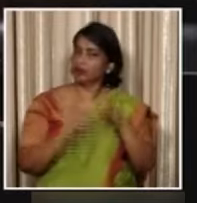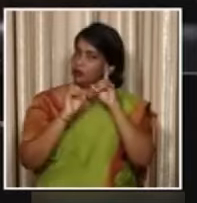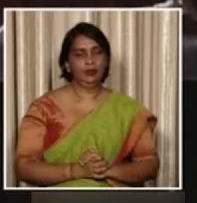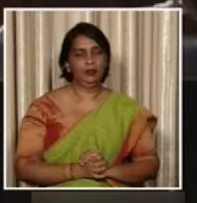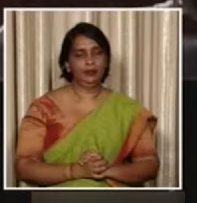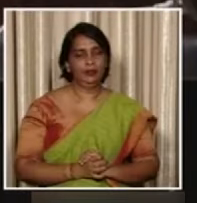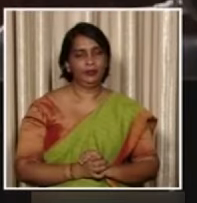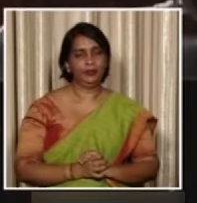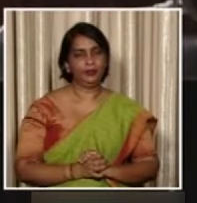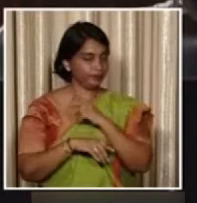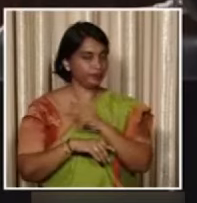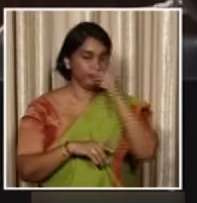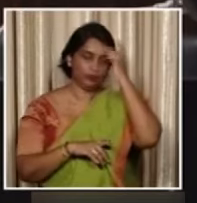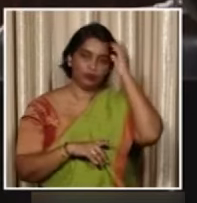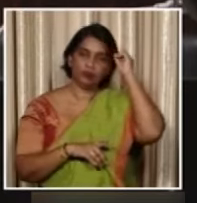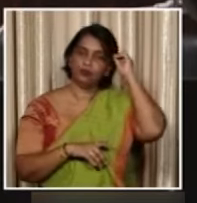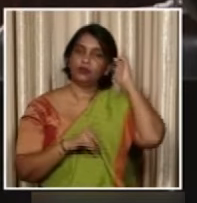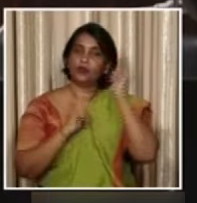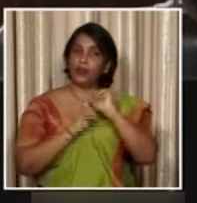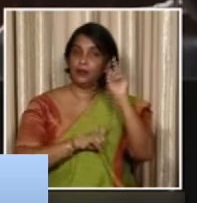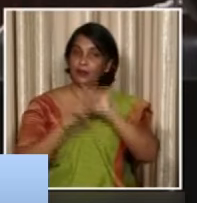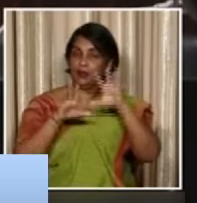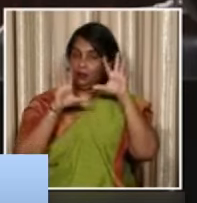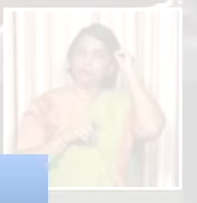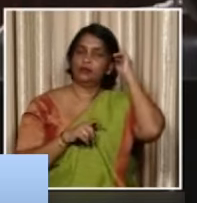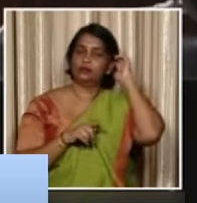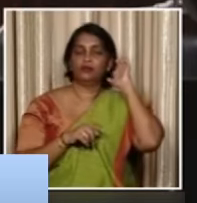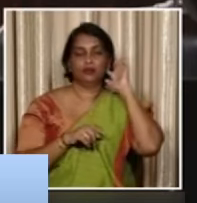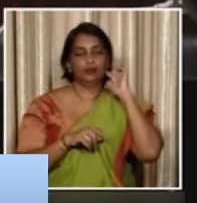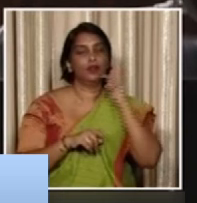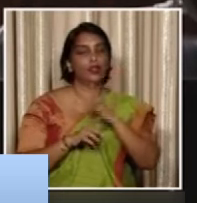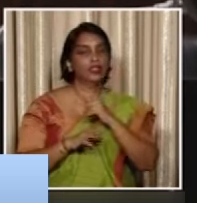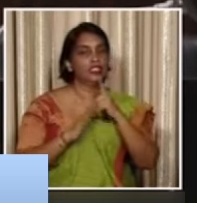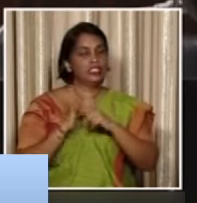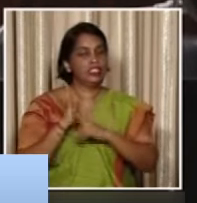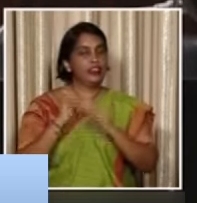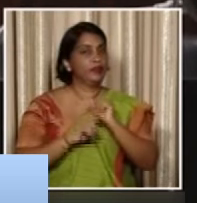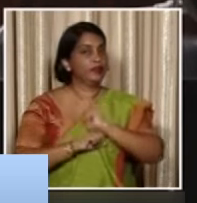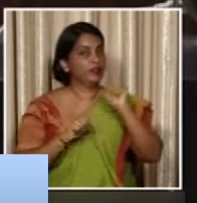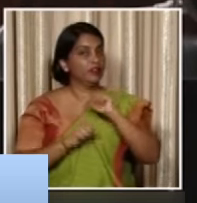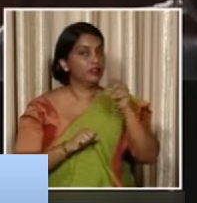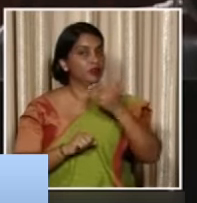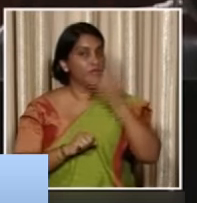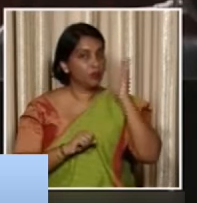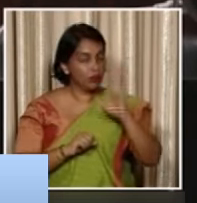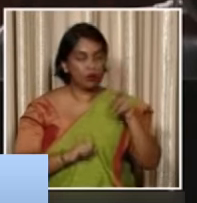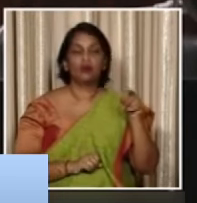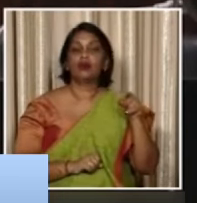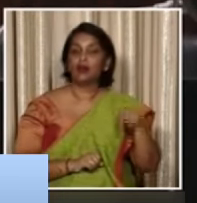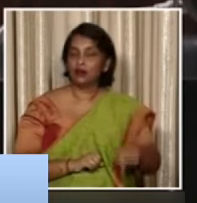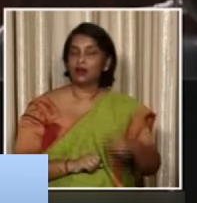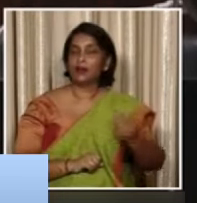මේ වගේ දෙයක් එදා පාර්ලිමේන්තුව අත්පත් කරගන්න ජයිපේක් අරගල කරුවන්ට හැකියාව ලැබුණා නම්